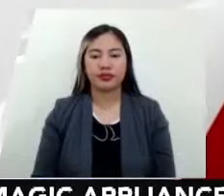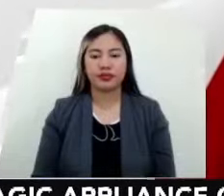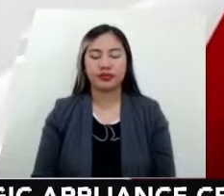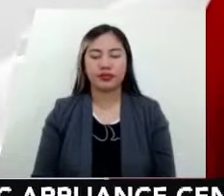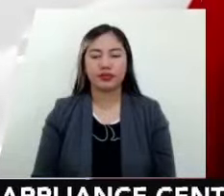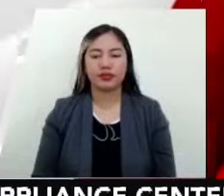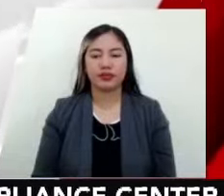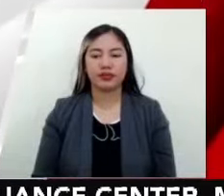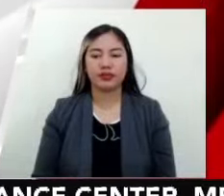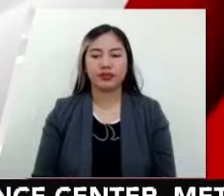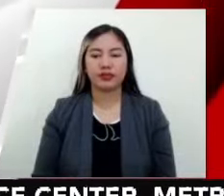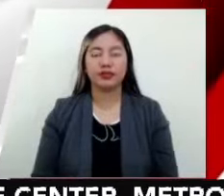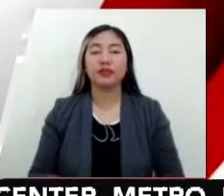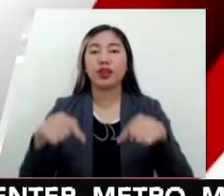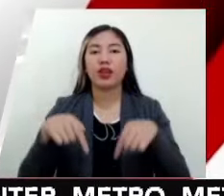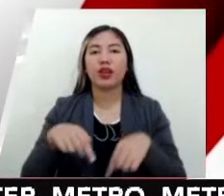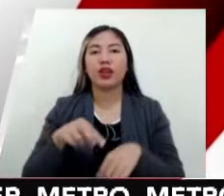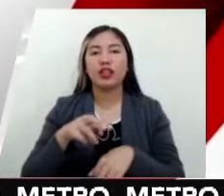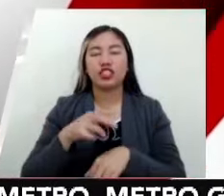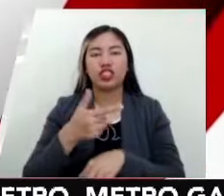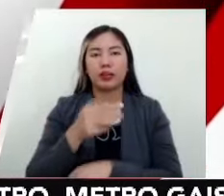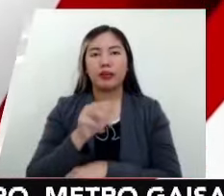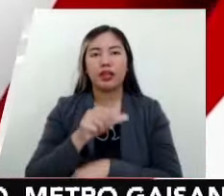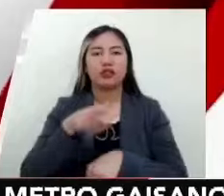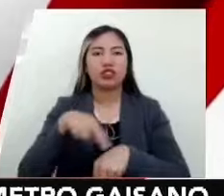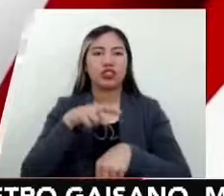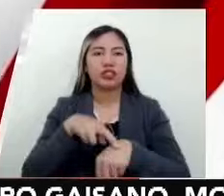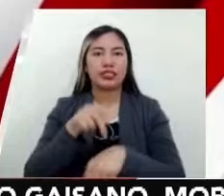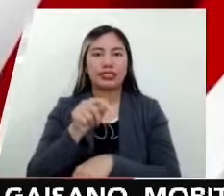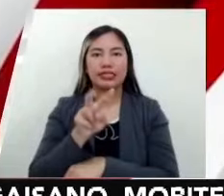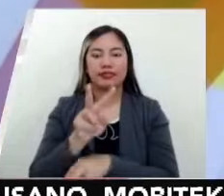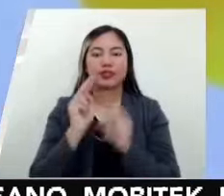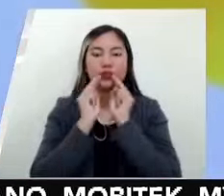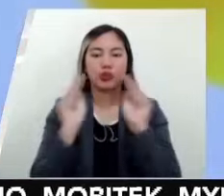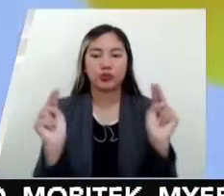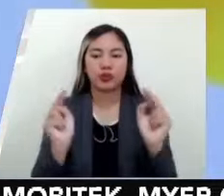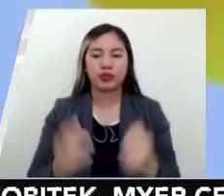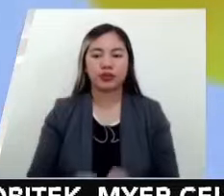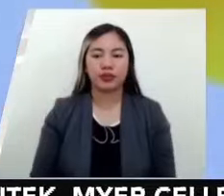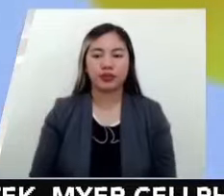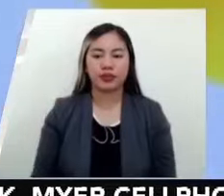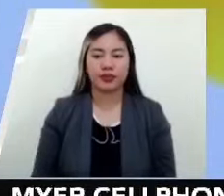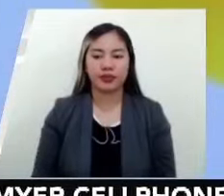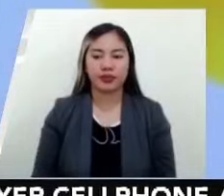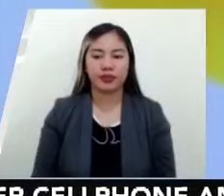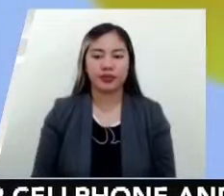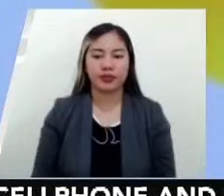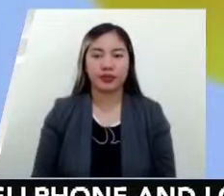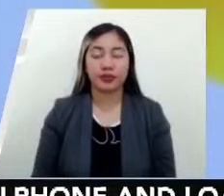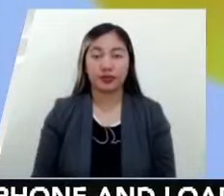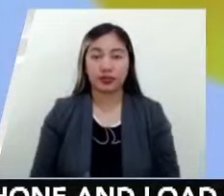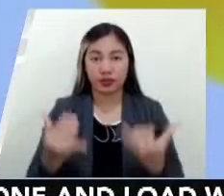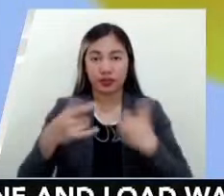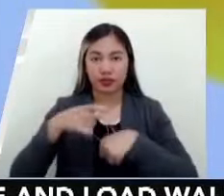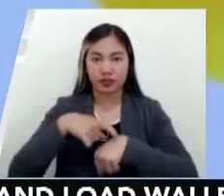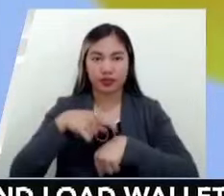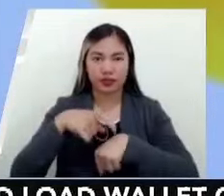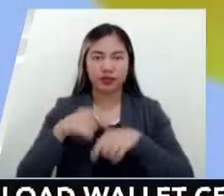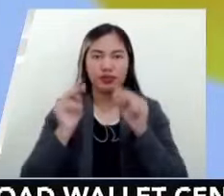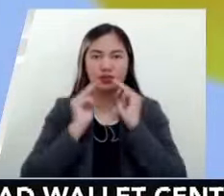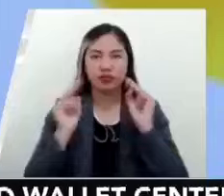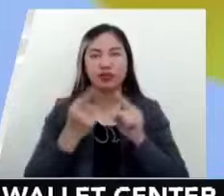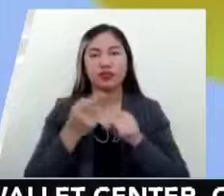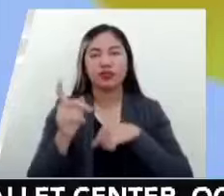ito ang gma Regional TV news oras na po para sa may init na balita ng GMA